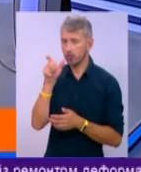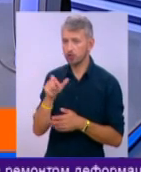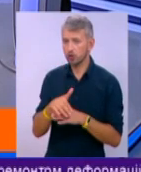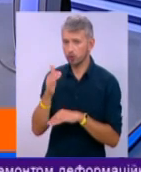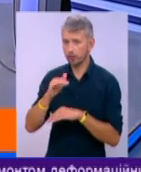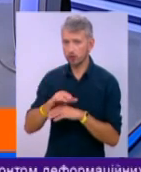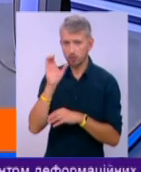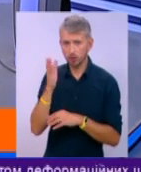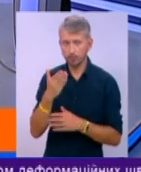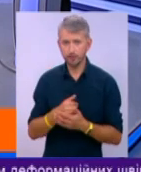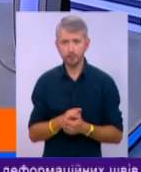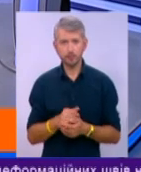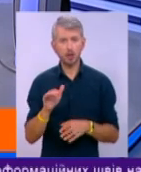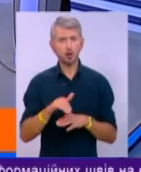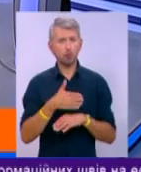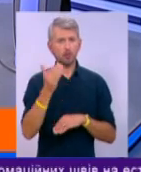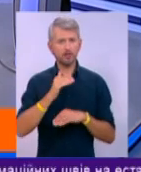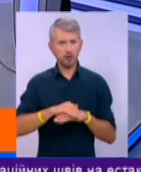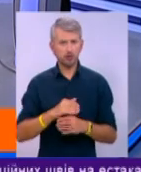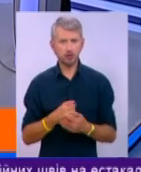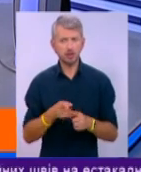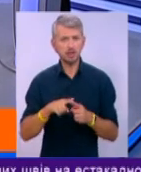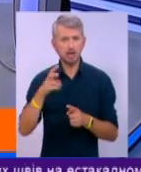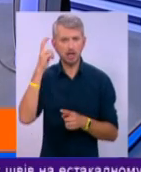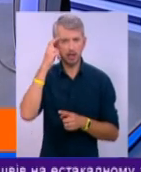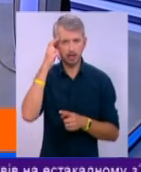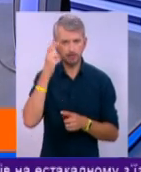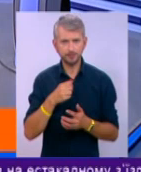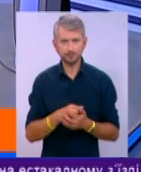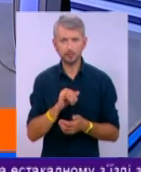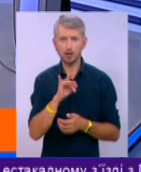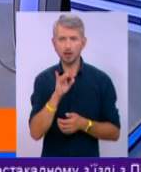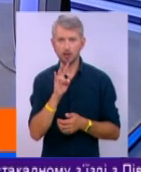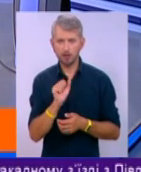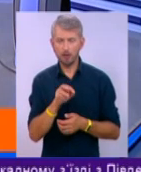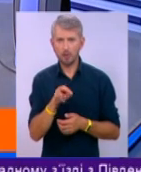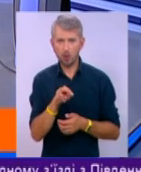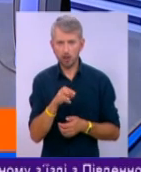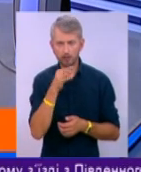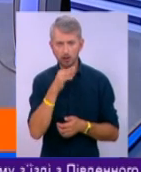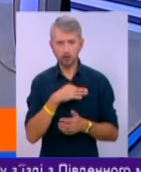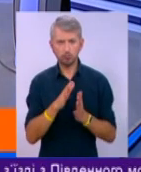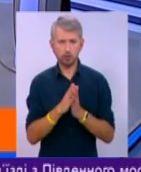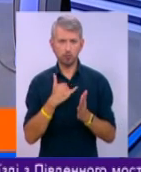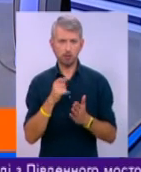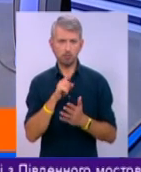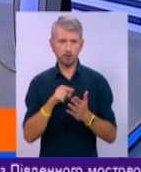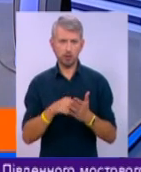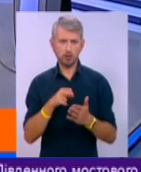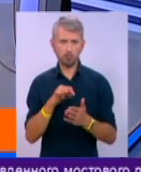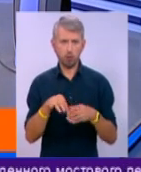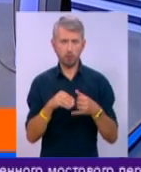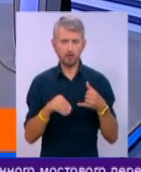слухаємо. Добрий вечір. Це Київ. Ірина Миколаївна, скажіть, будь ласка, у мене питання по